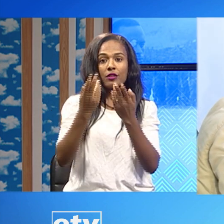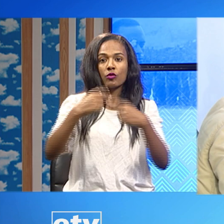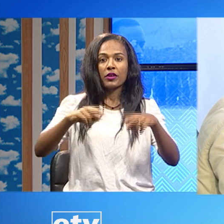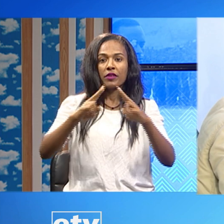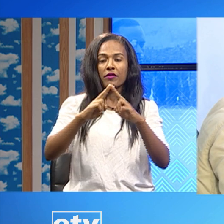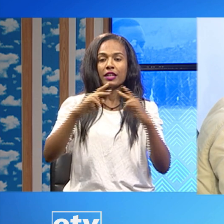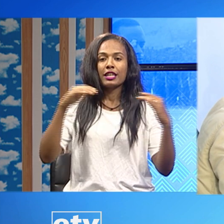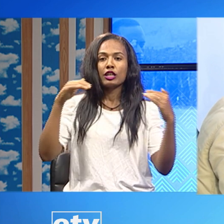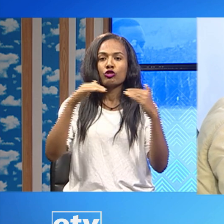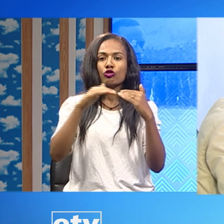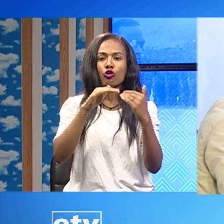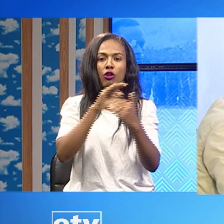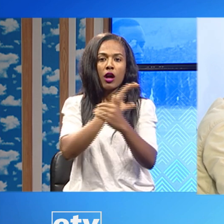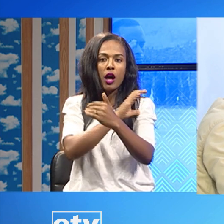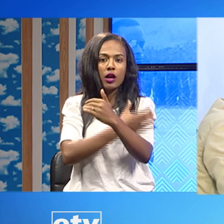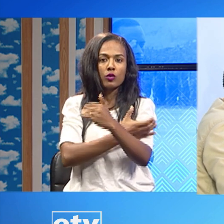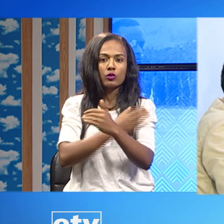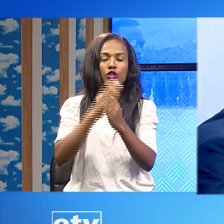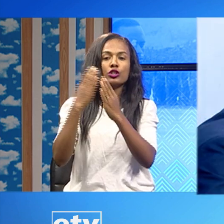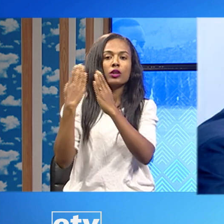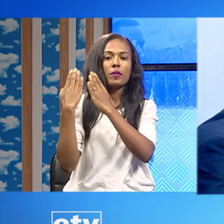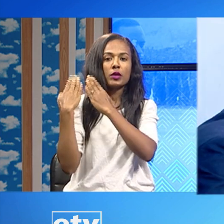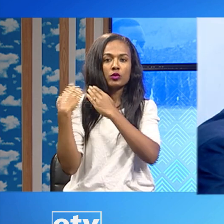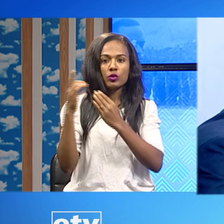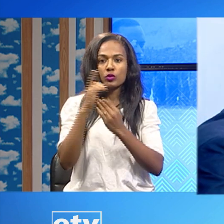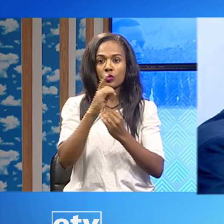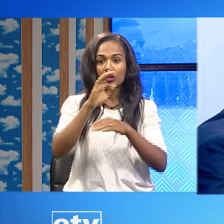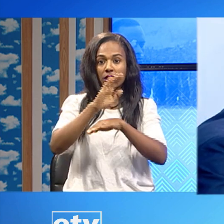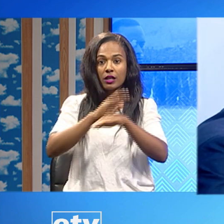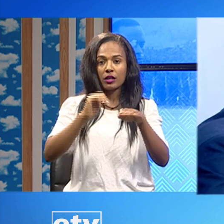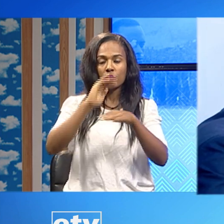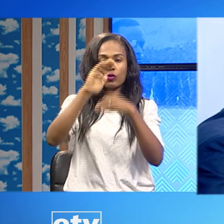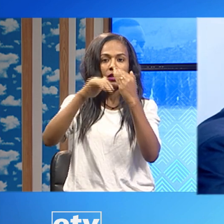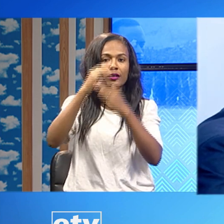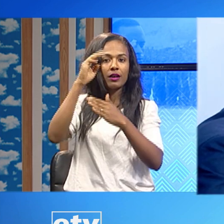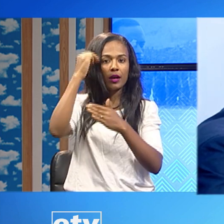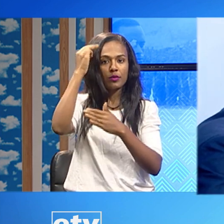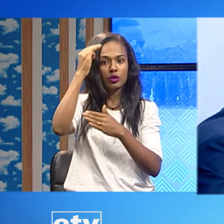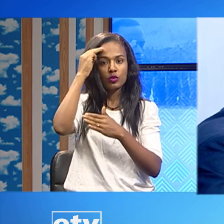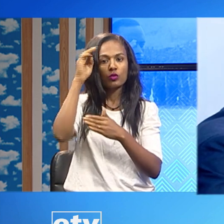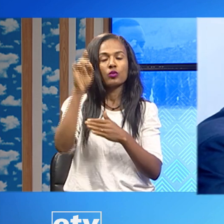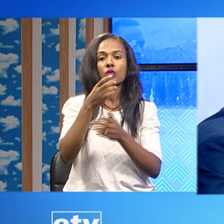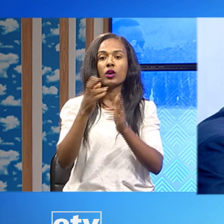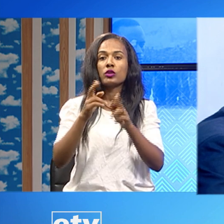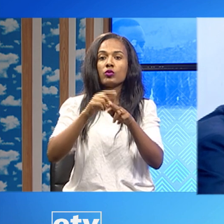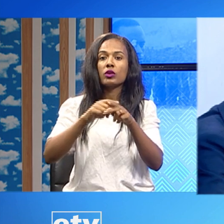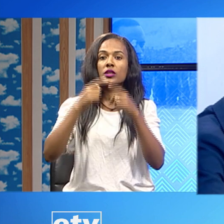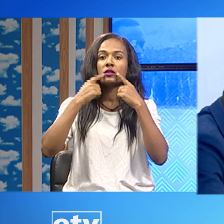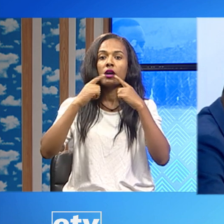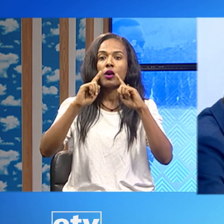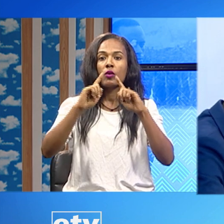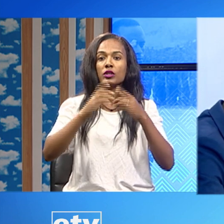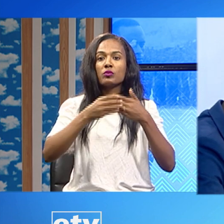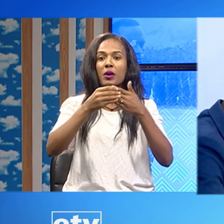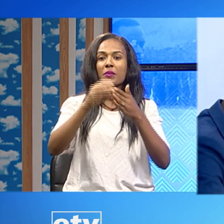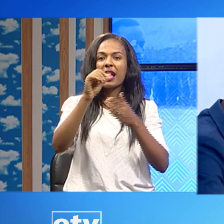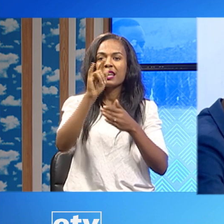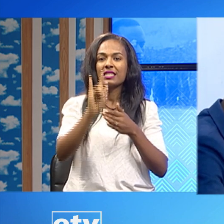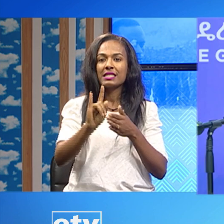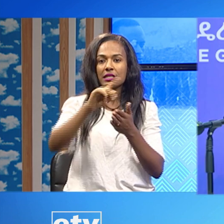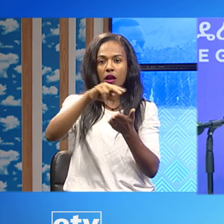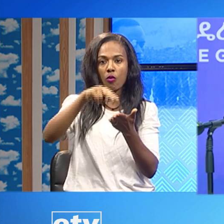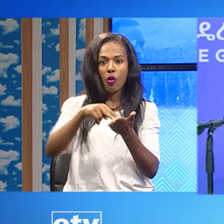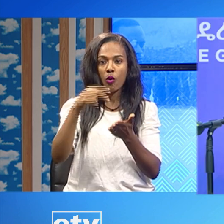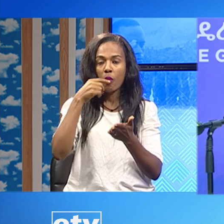የኢፌድሪ ጦር ኃይሎች ጠቅላይ ታማጆር ሹም ሲሆን ተጠሪነቱ ደግሞ ለጠቅላይ ሚኒስትሩ ሆኖ የአስቸኳይ ጊዜ አዋጅ መምሪያ እዝን ያቋቁማል